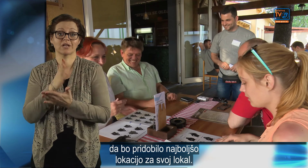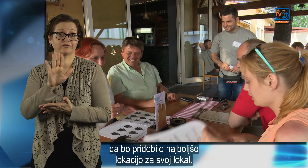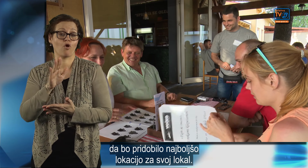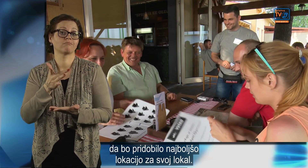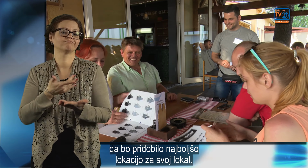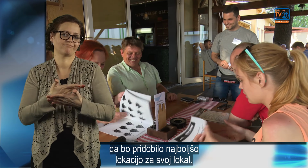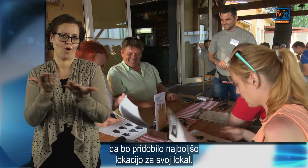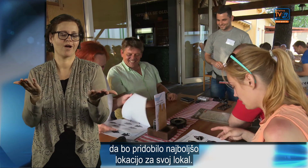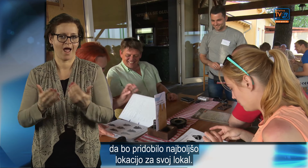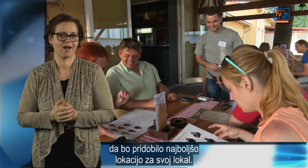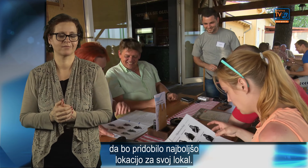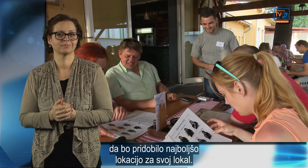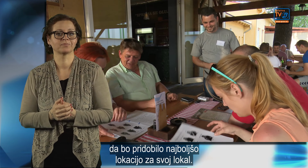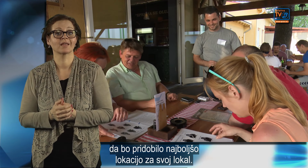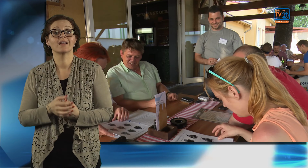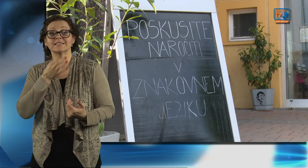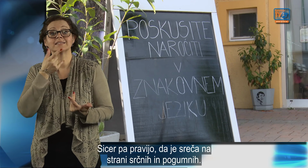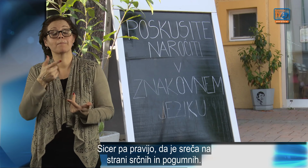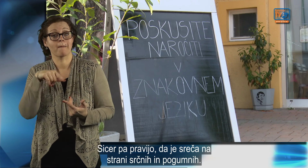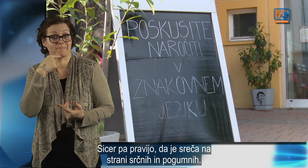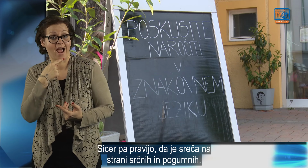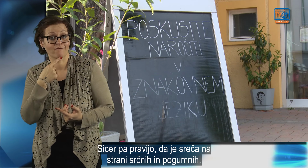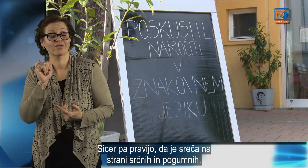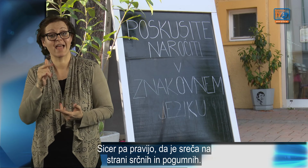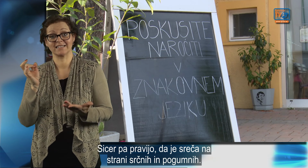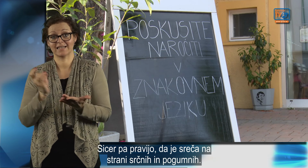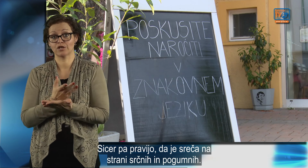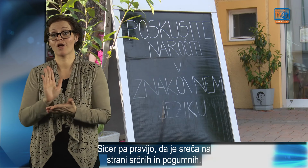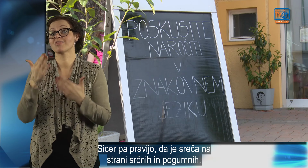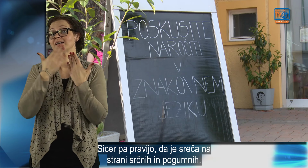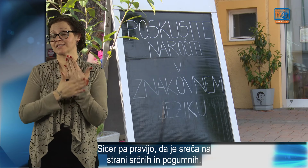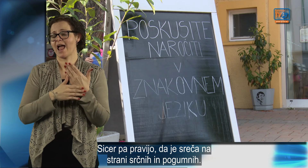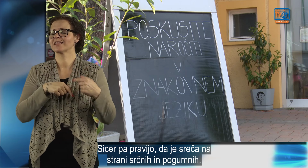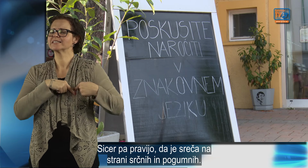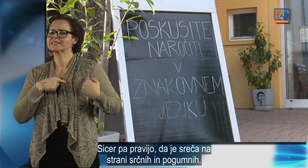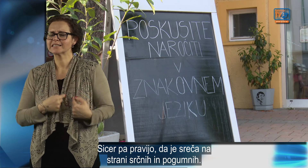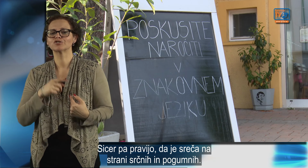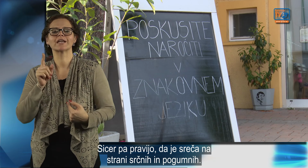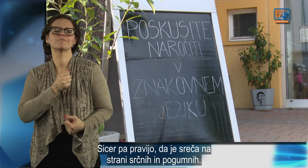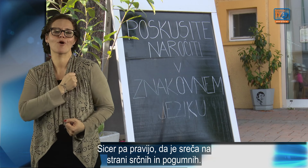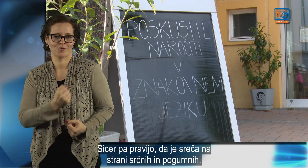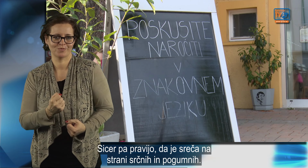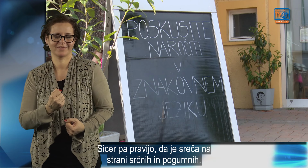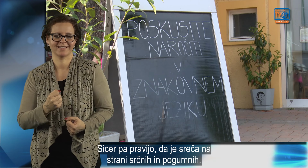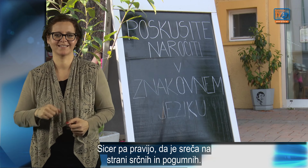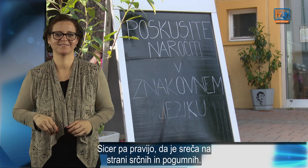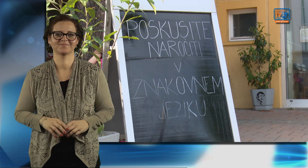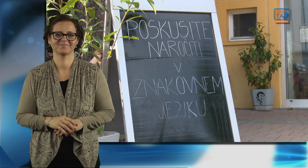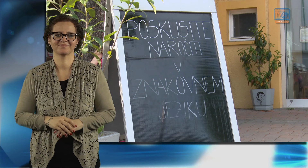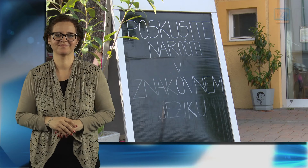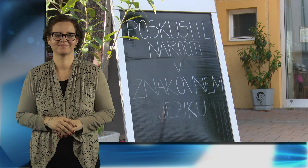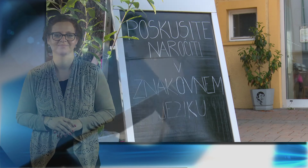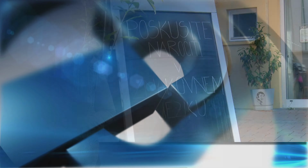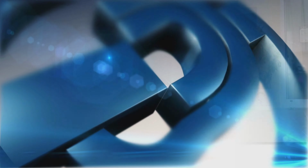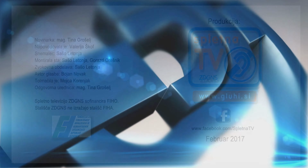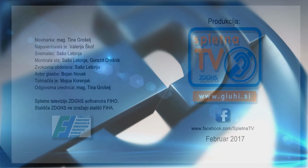lokacijo za svoj lokal. Sicer pa pravijo, da je sreča na strani srčnih in pogumnih.